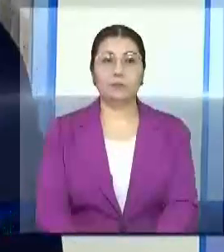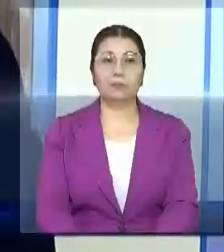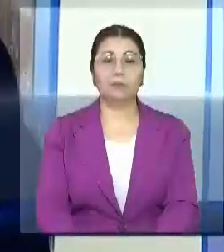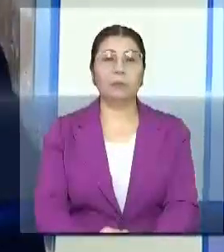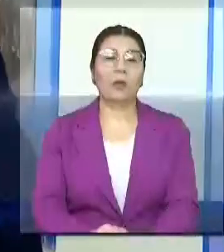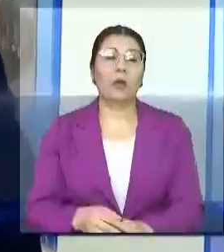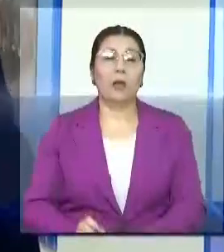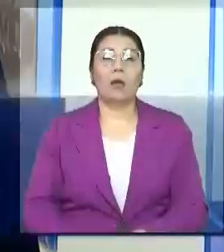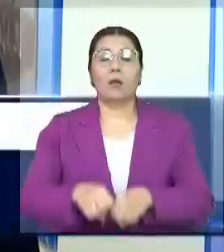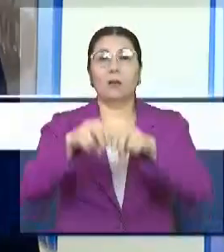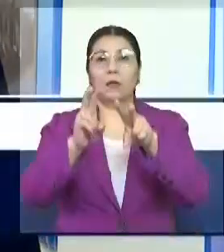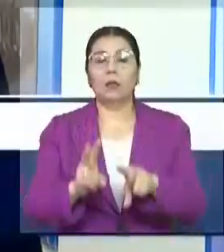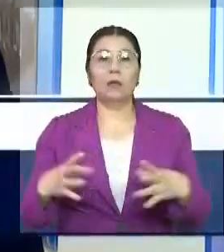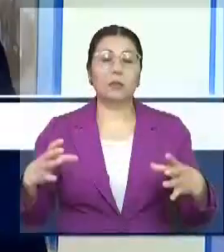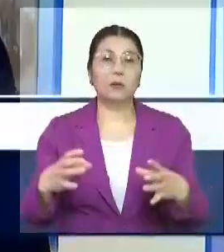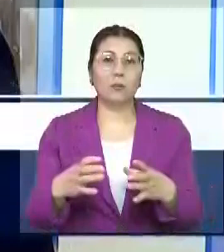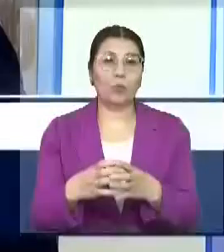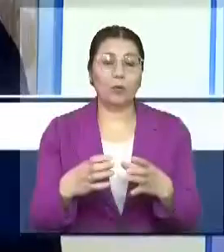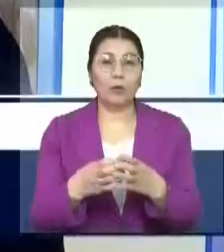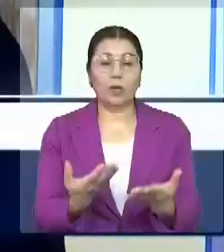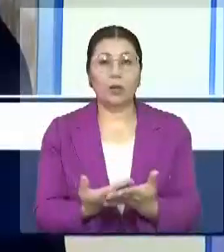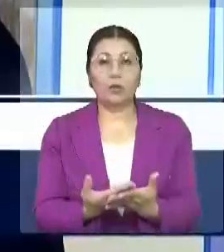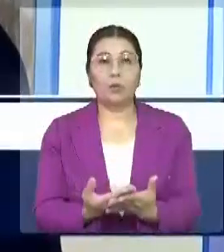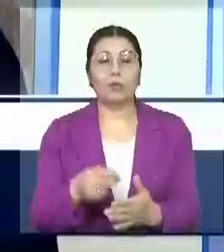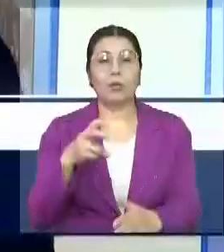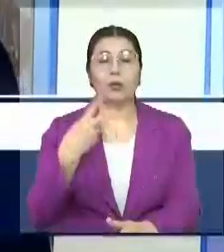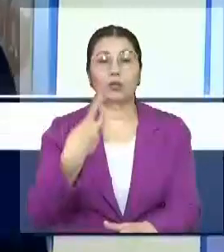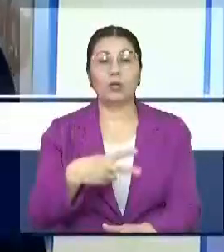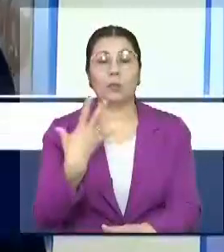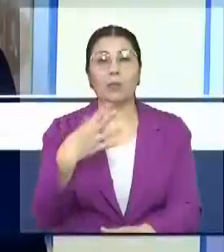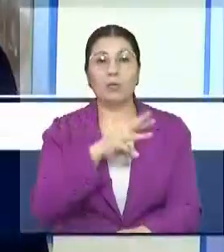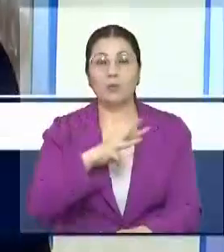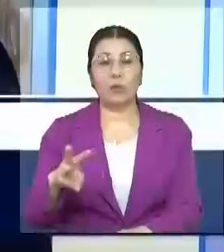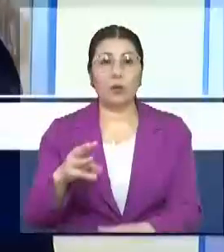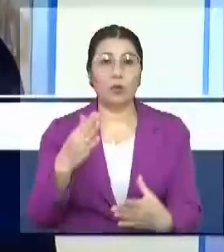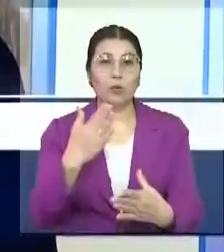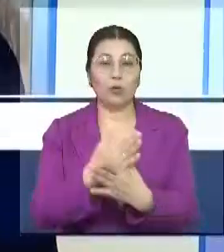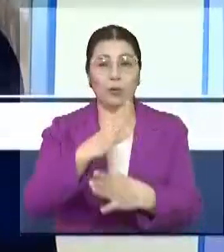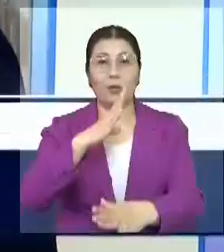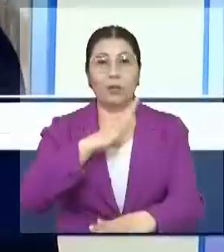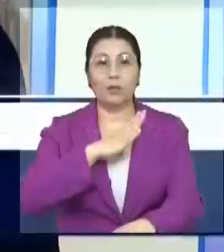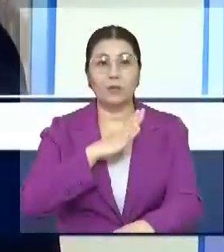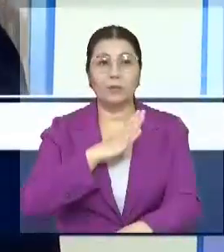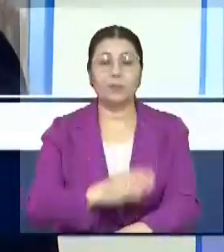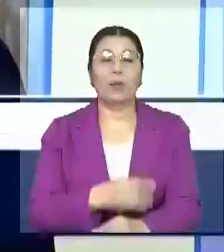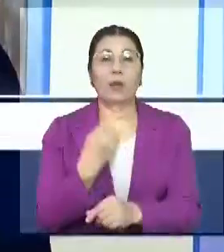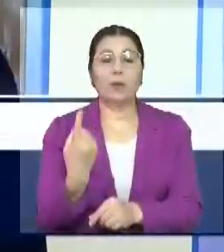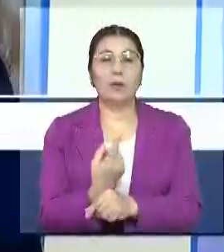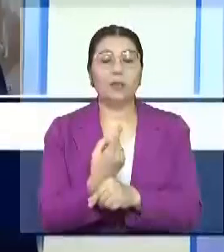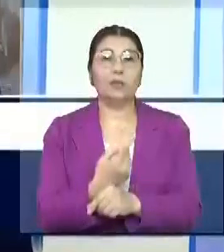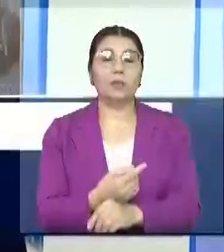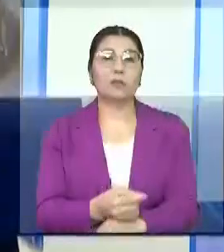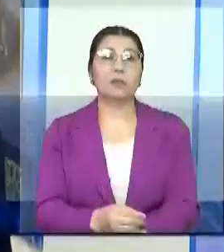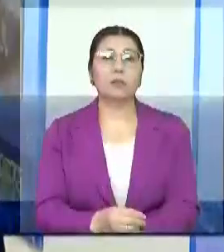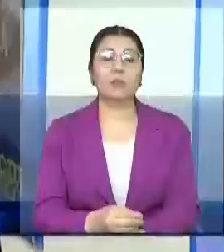Кәсіподақтар федерациясы жалпы кәсіподақ ұйымдары 225 миллиондай материалдық көмек көрсетілді. Ең бірінші сол кәсіподақ